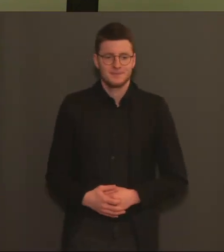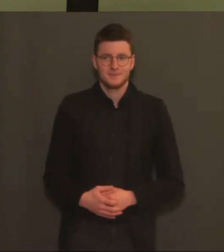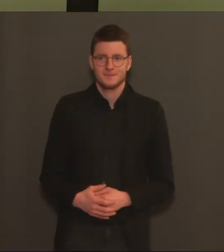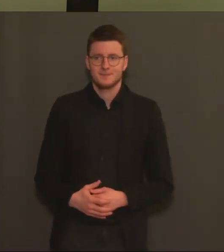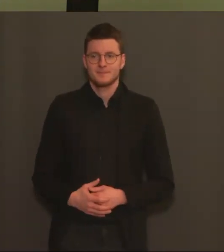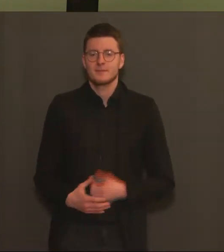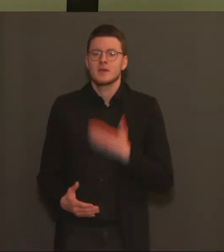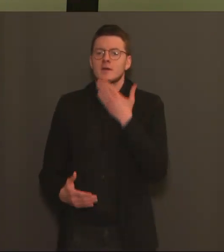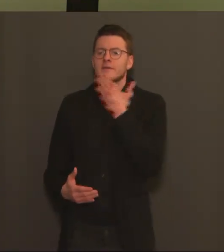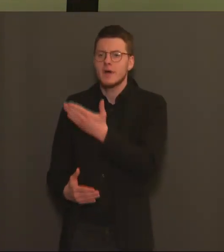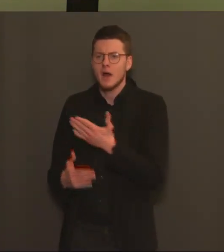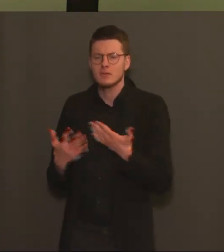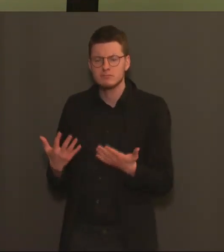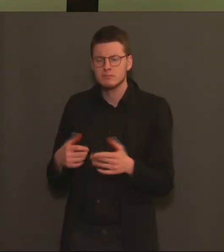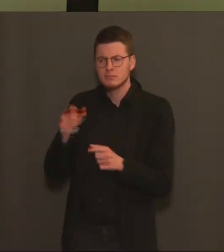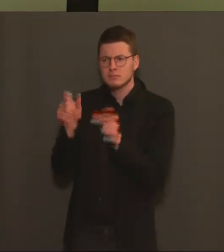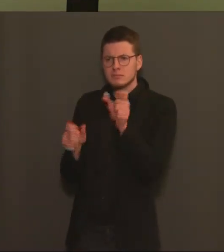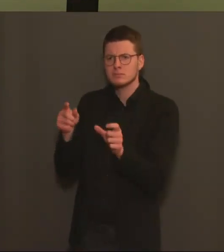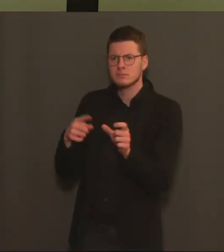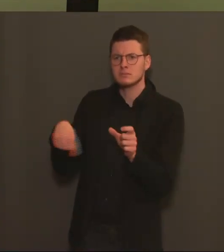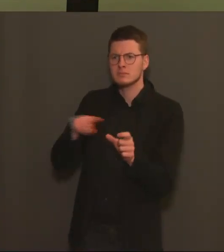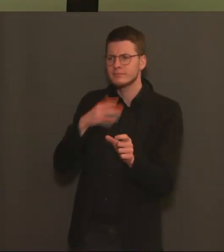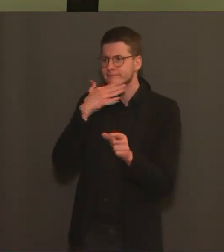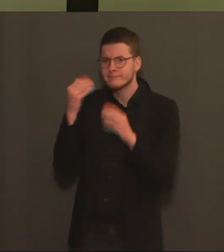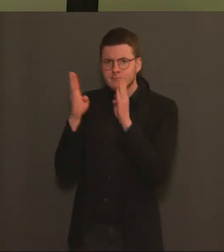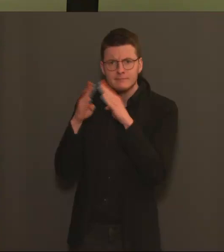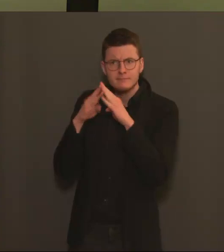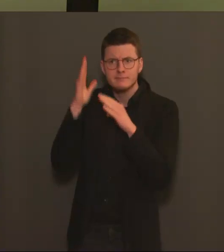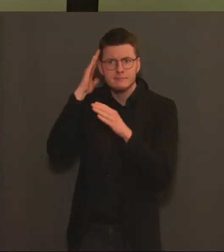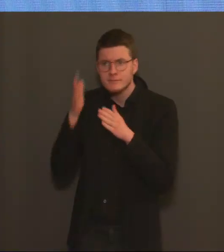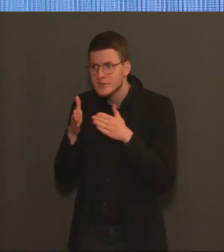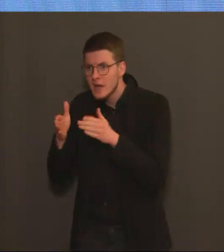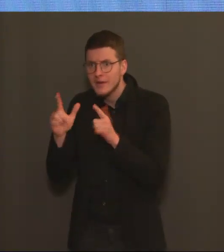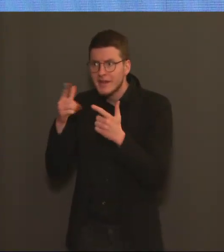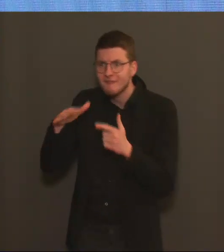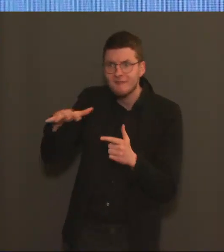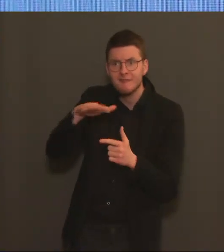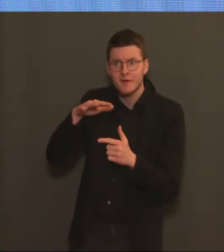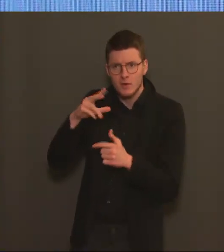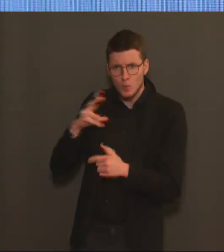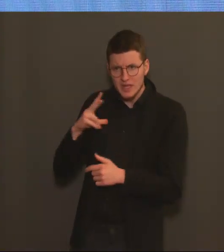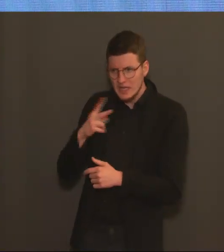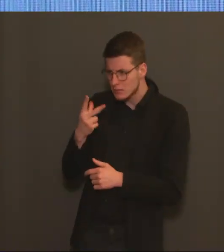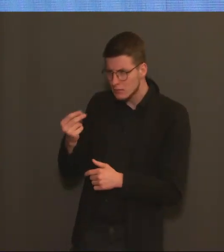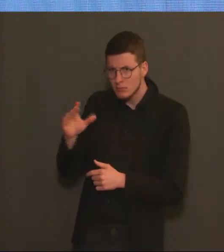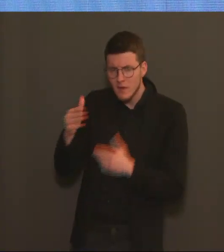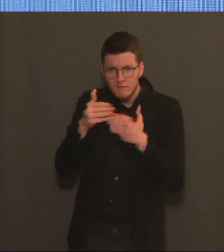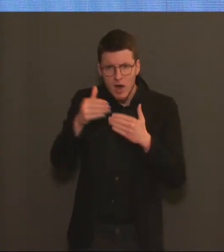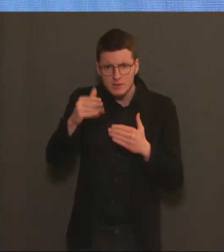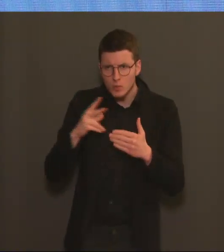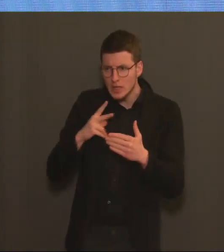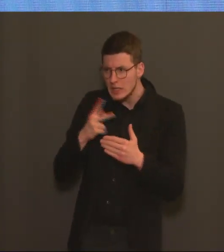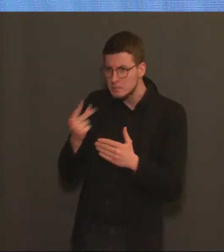Tijdens welke fase van de vaccinatiecampagne zullen daklozen worden gevaccineerd? De vaccinatie van daklozen is gepland